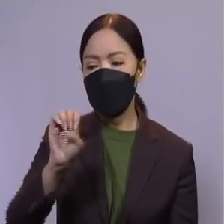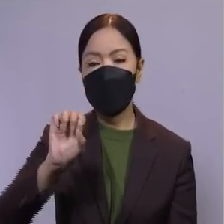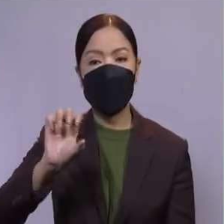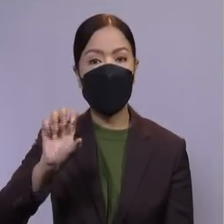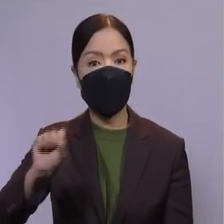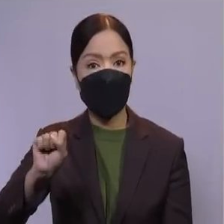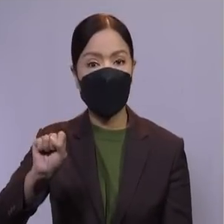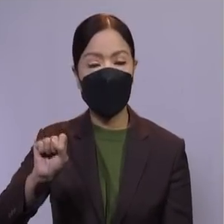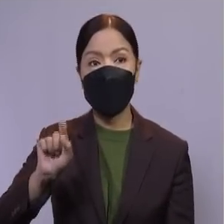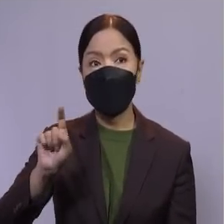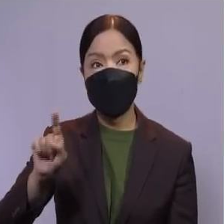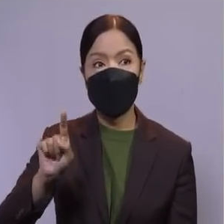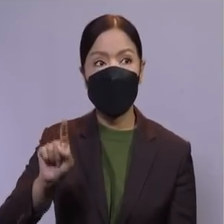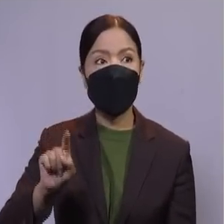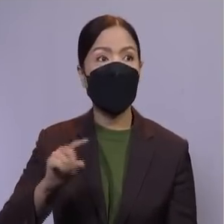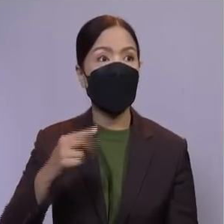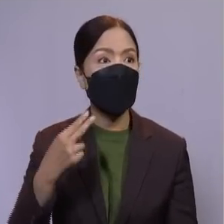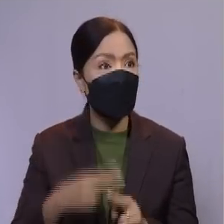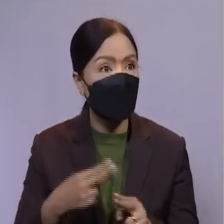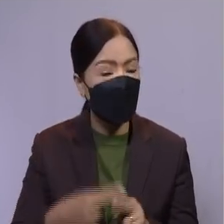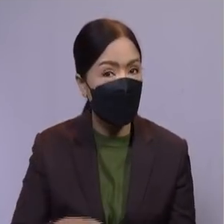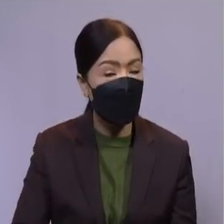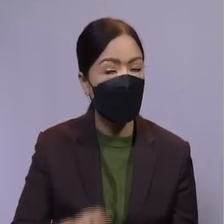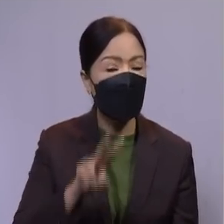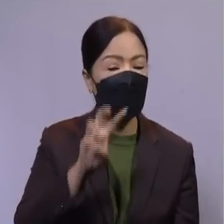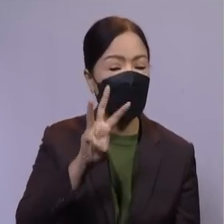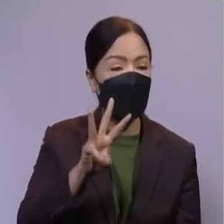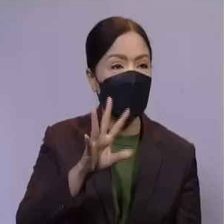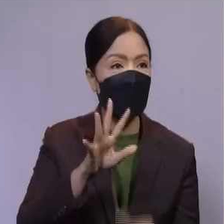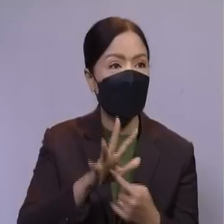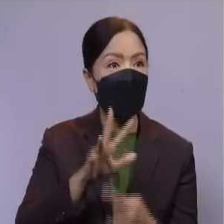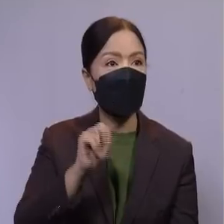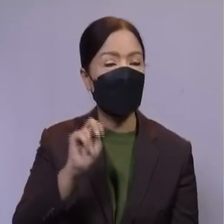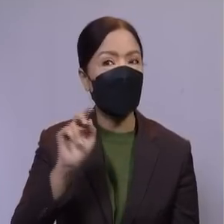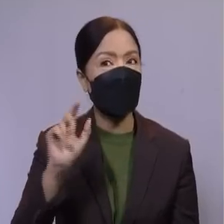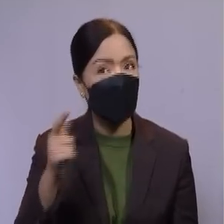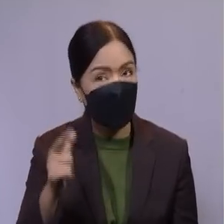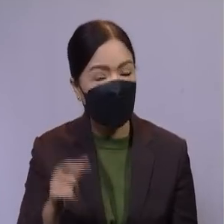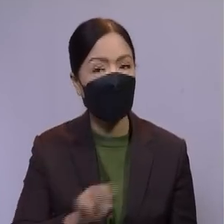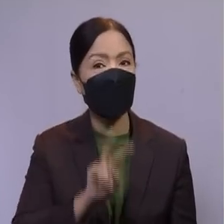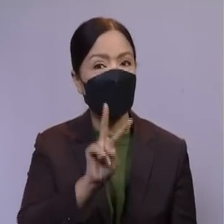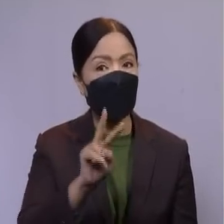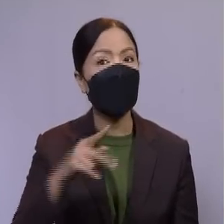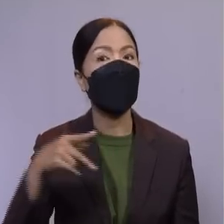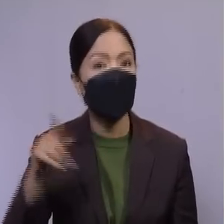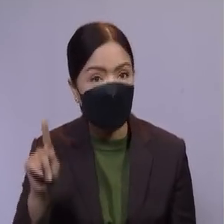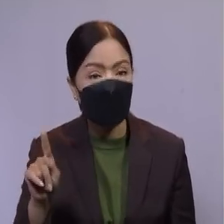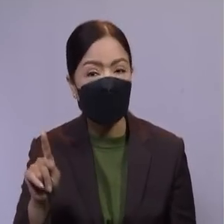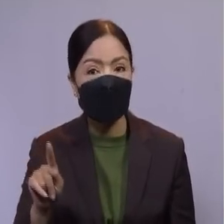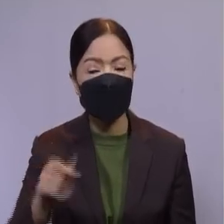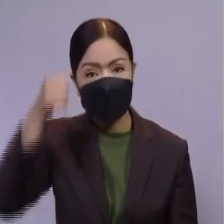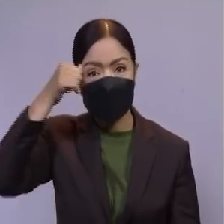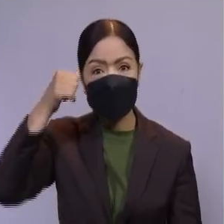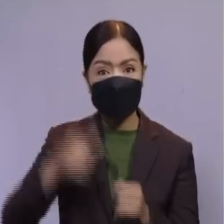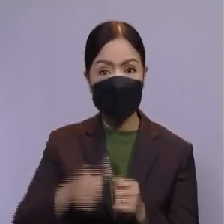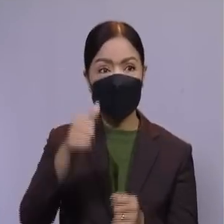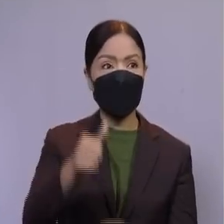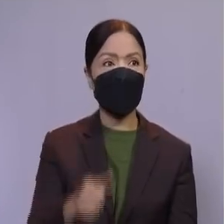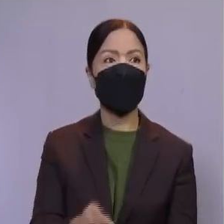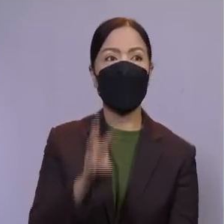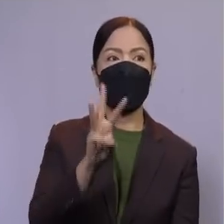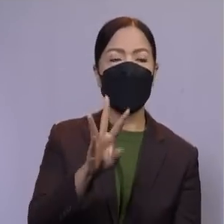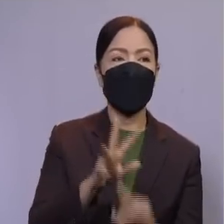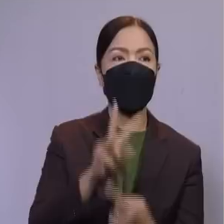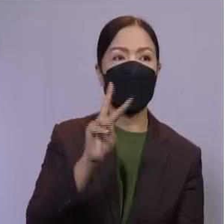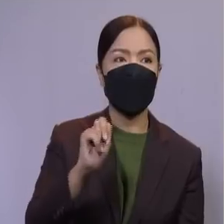นี่วัดทอง 2ปอวันทองจำได้ไหมฮะใครฮะนางในวรรณคดีวันทองสองใจนะที่เขาเรียกกันด้วยรักและ